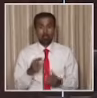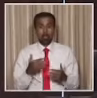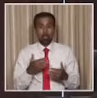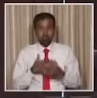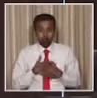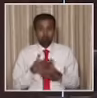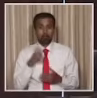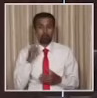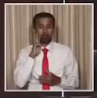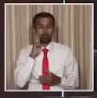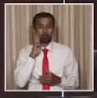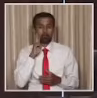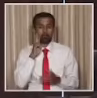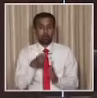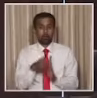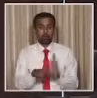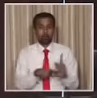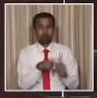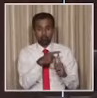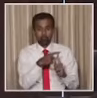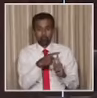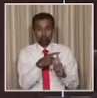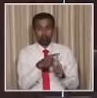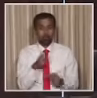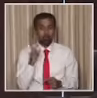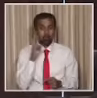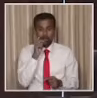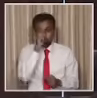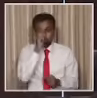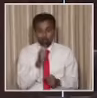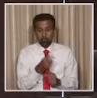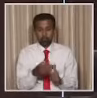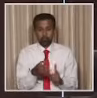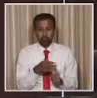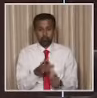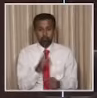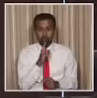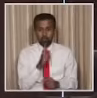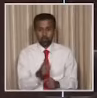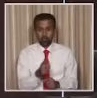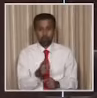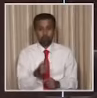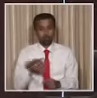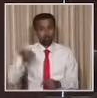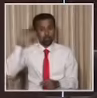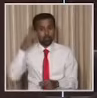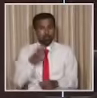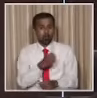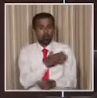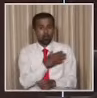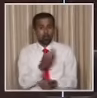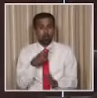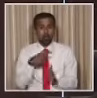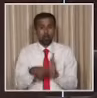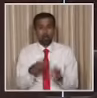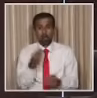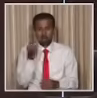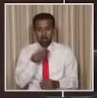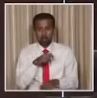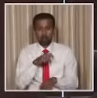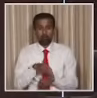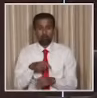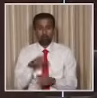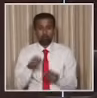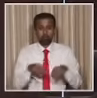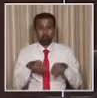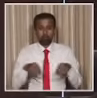වික්‍රමසිංහ එතකොට අපි මේ රට ගොඩනගන ඉඳ රනිල් වික්‍රමසිංහ වෙනුවෙන් පෙනී හිටිනවා කියලා ඔබතුමා කිව්වා හැබැයි එදා ගෝඨාභය රට කනකොට මේ රටේ